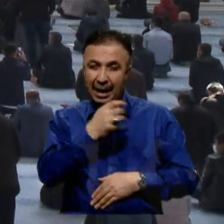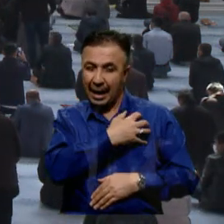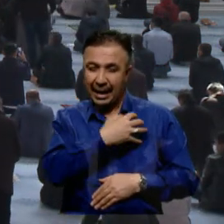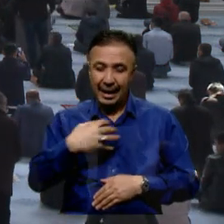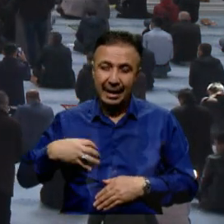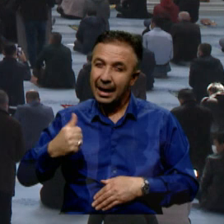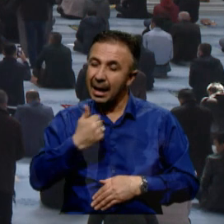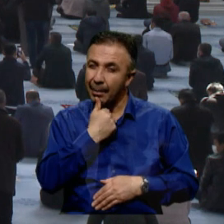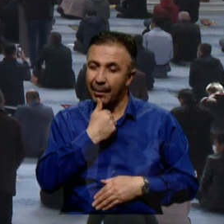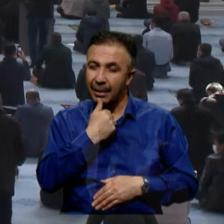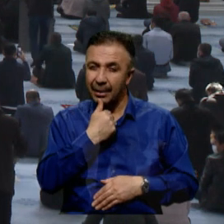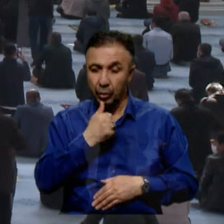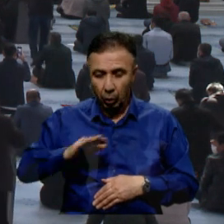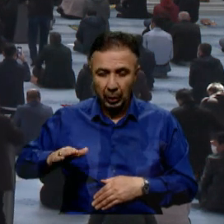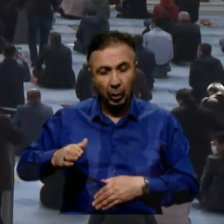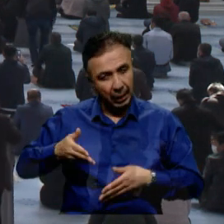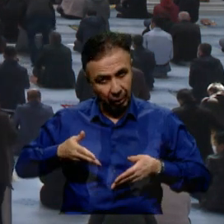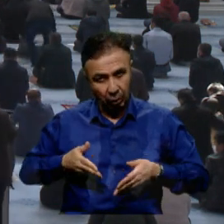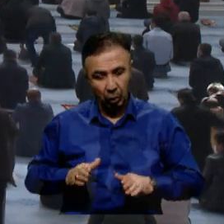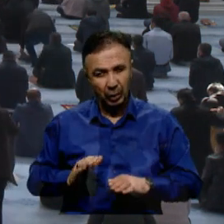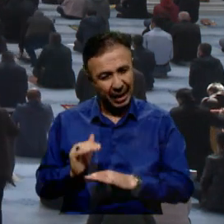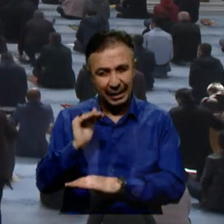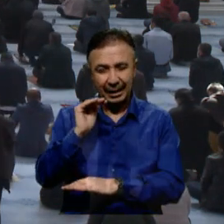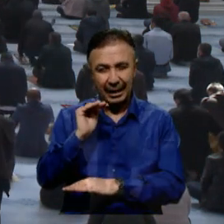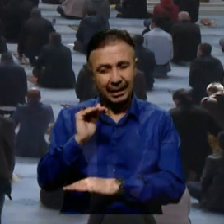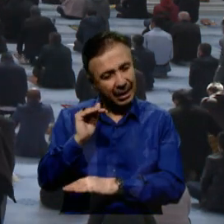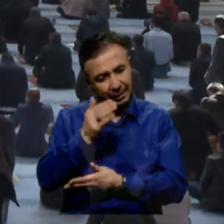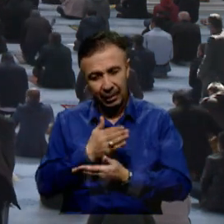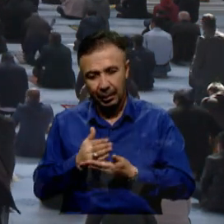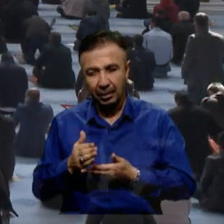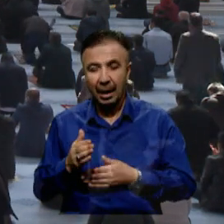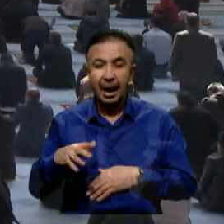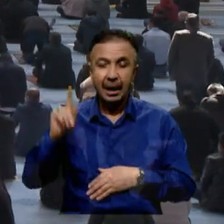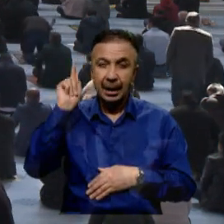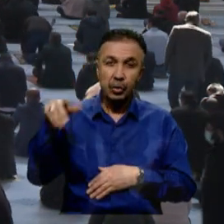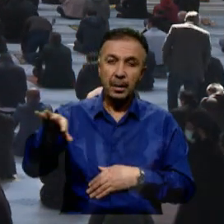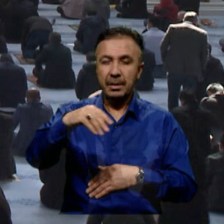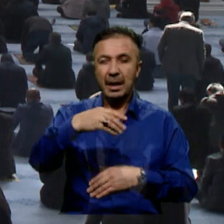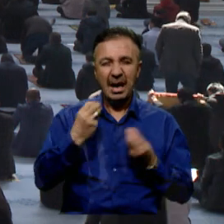olarak hayata geldik. Hayatımızı sürdürüyoruz. Allah cümlemize hayırlı ömürler versin.